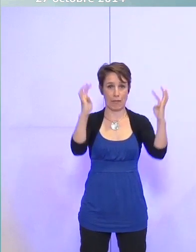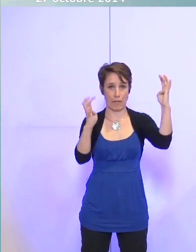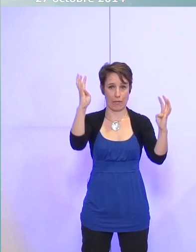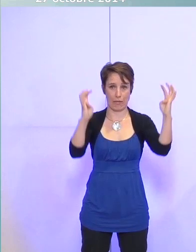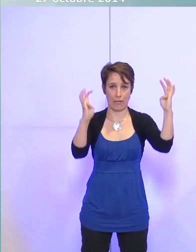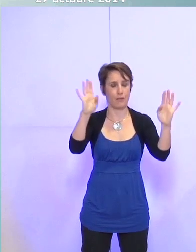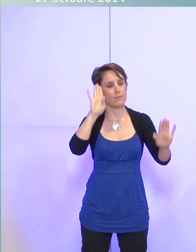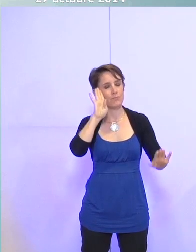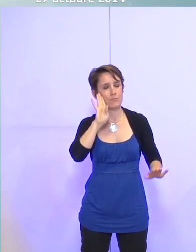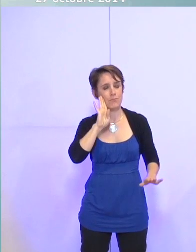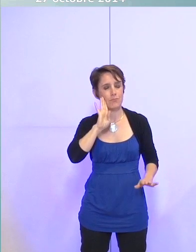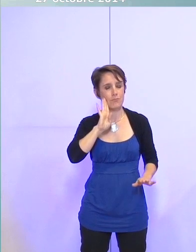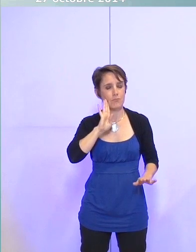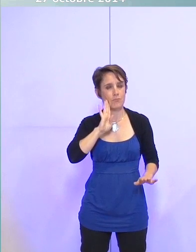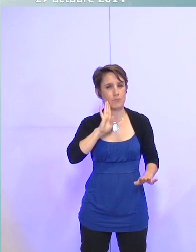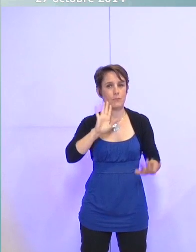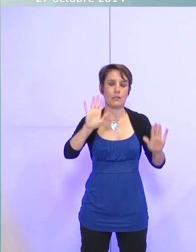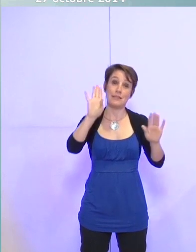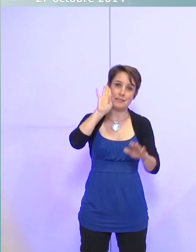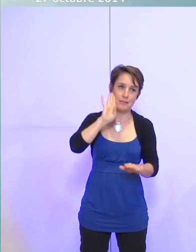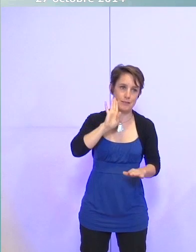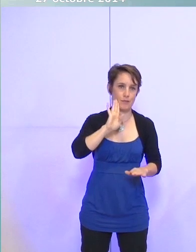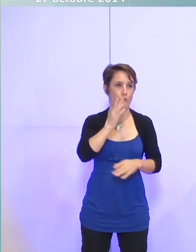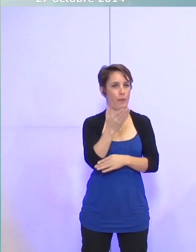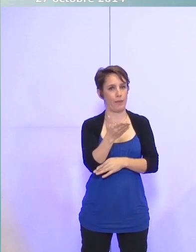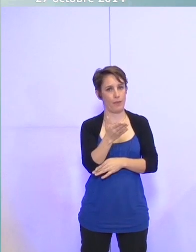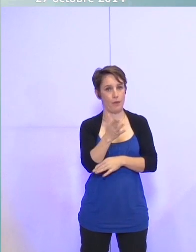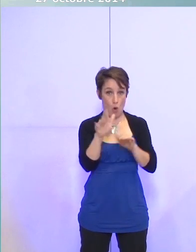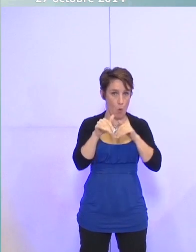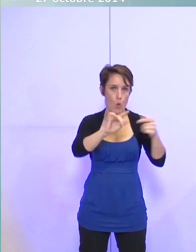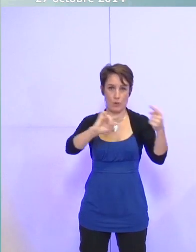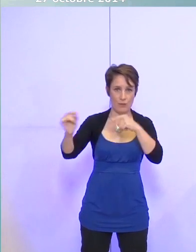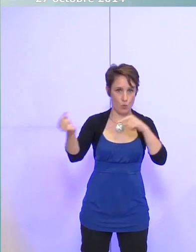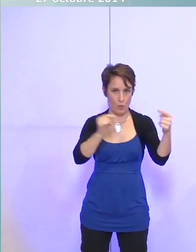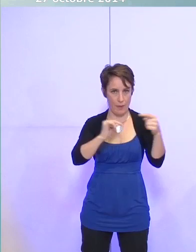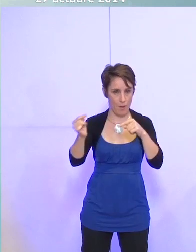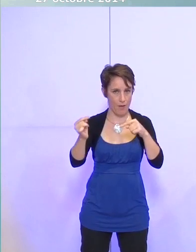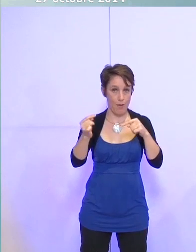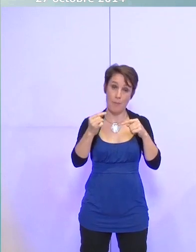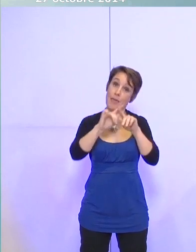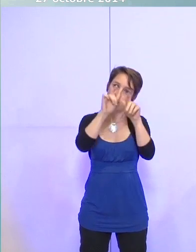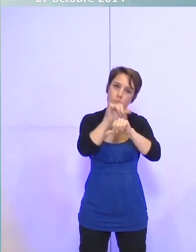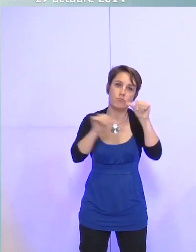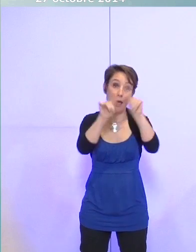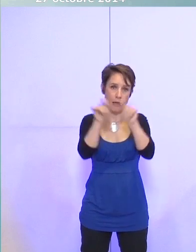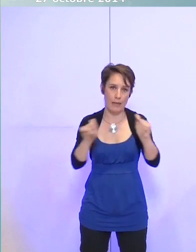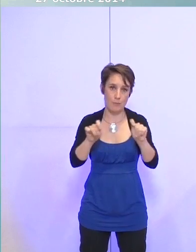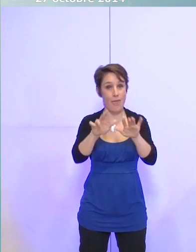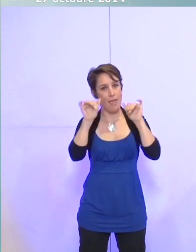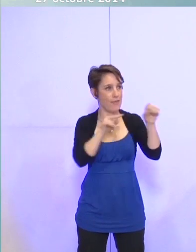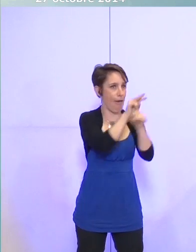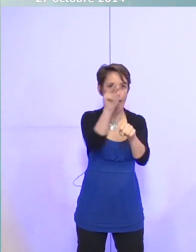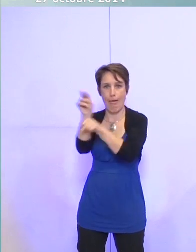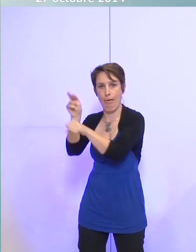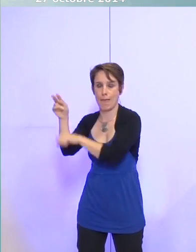je vous invite tous à continuer ces débats dans le respect, à éviter les mises en cause personnelles et à nous centrer sur les